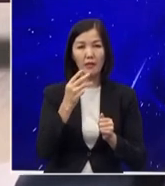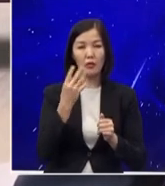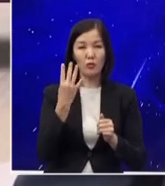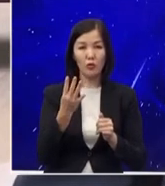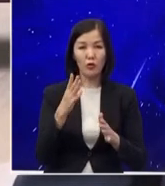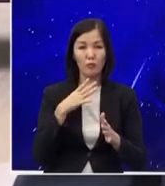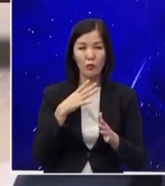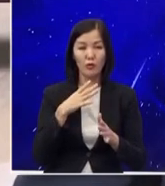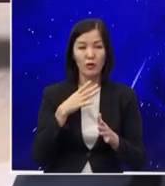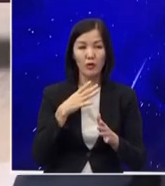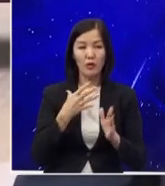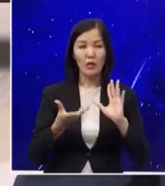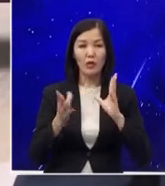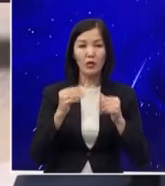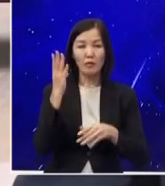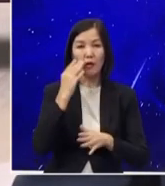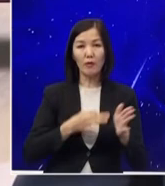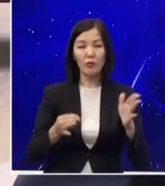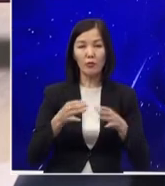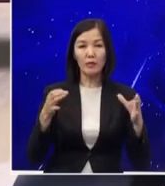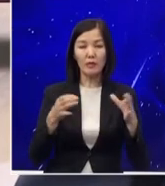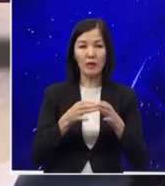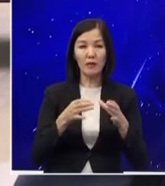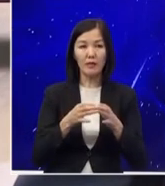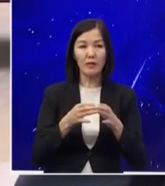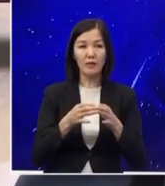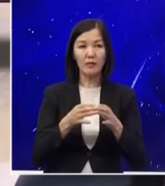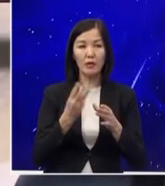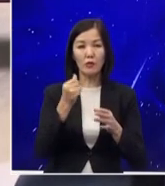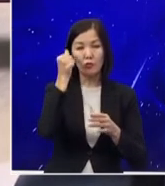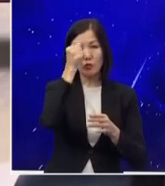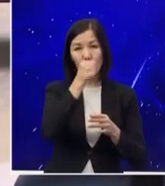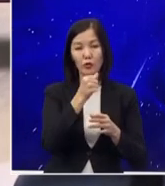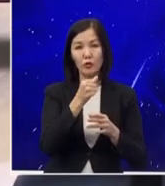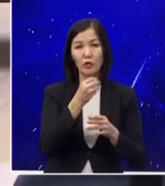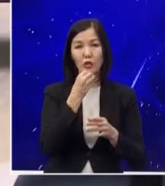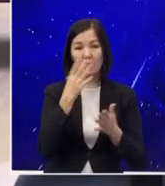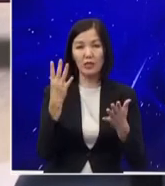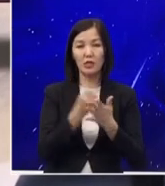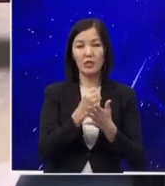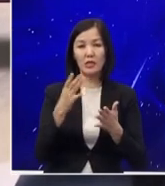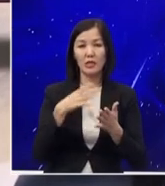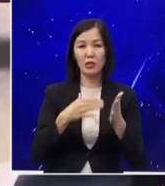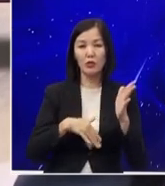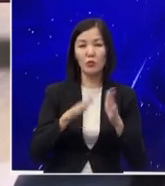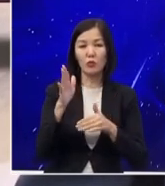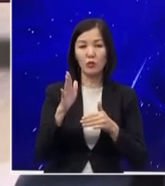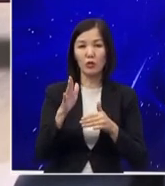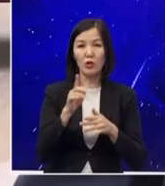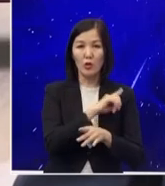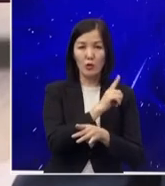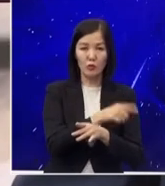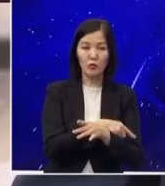болдық. Жалпы Алматы облысының командасы осы 3 жылдың ішінде бірсыпыра жақсы жетістіктерге жетті.